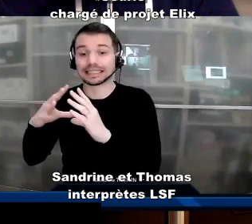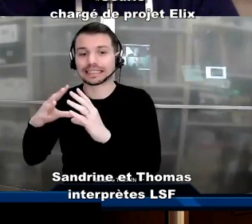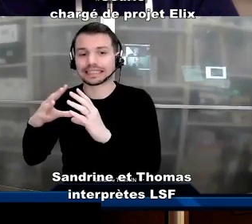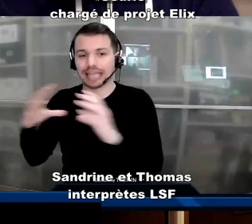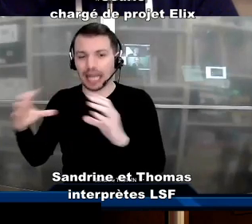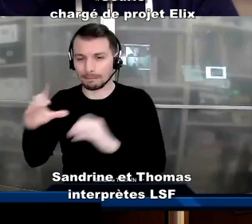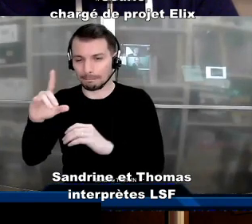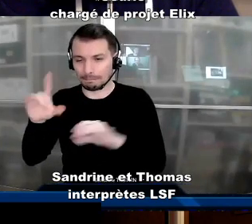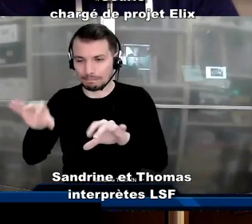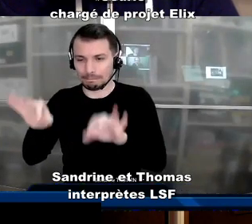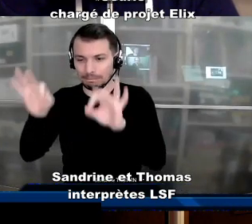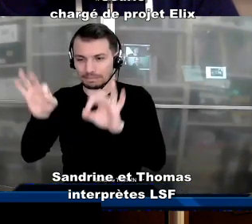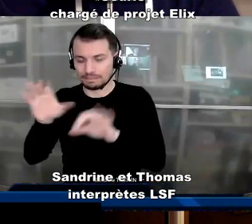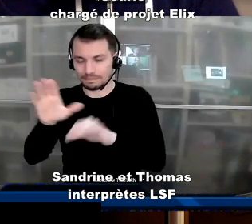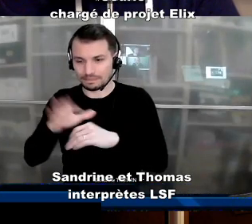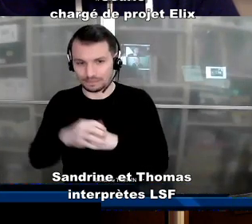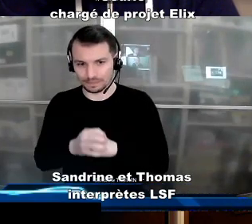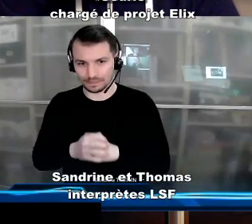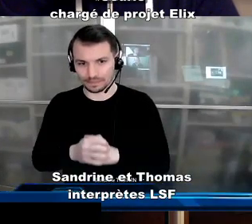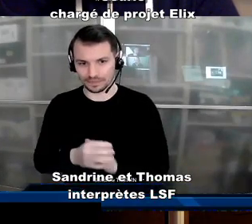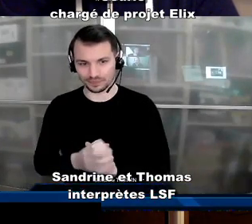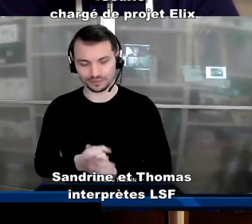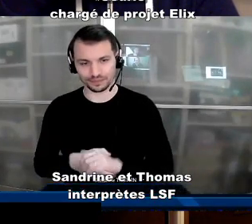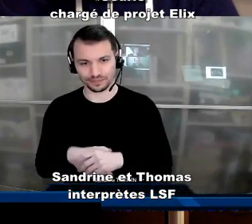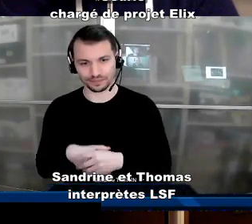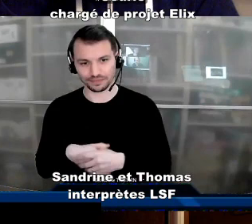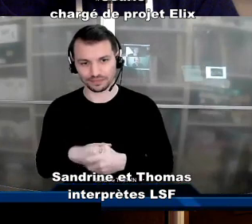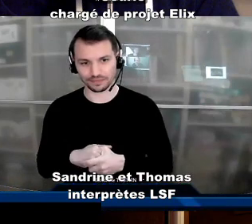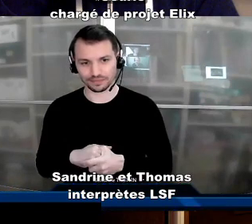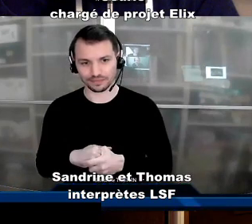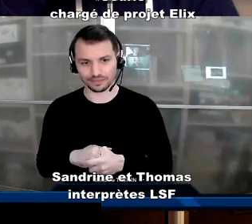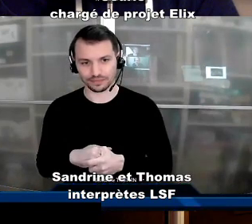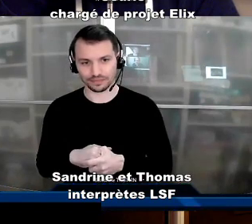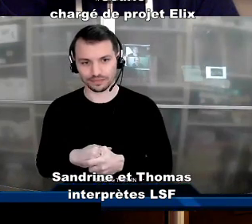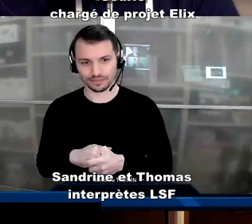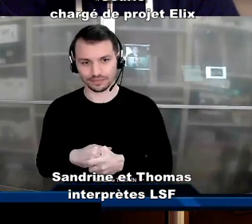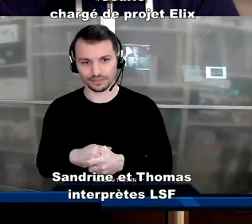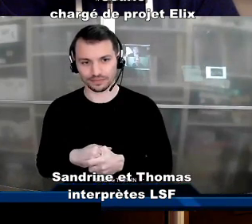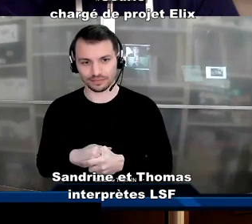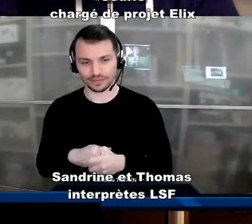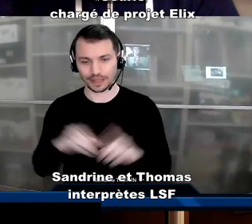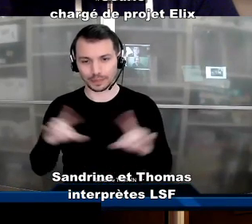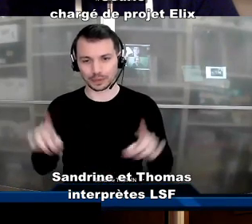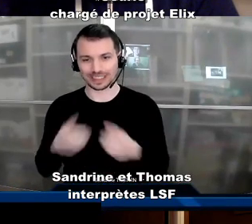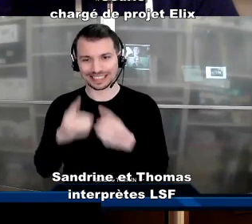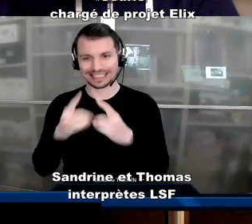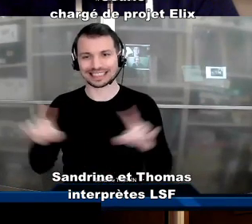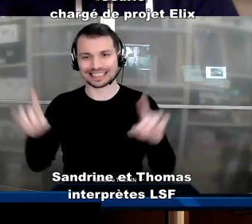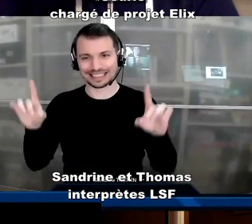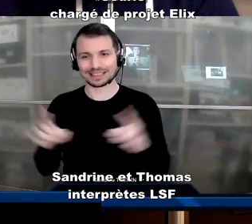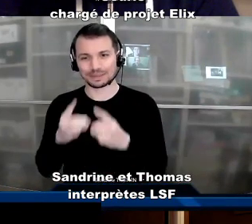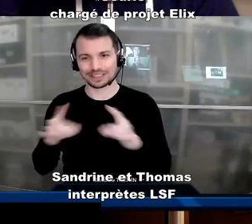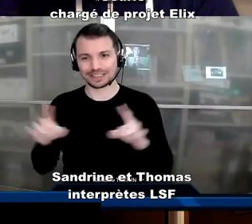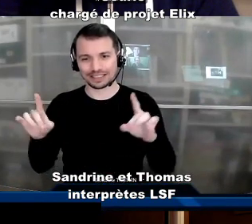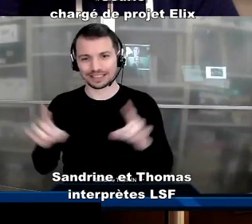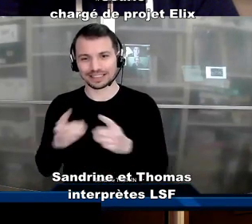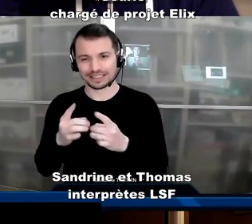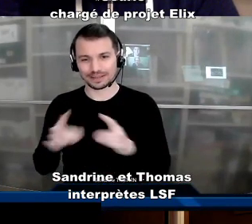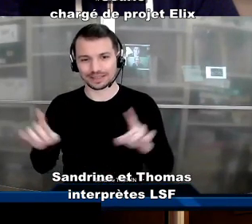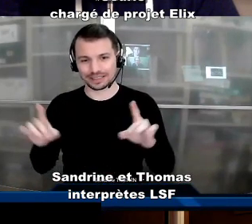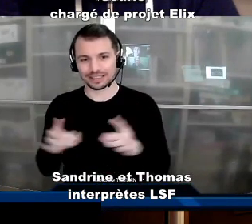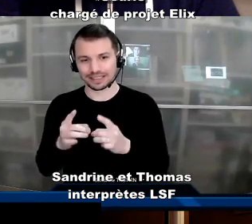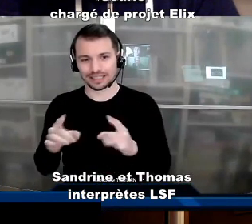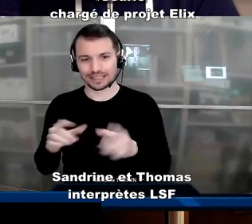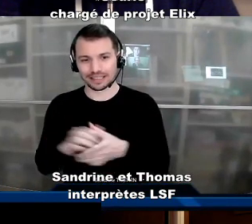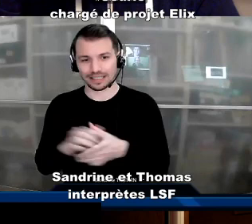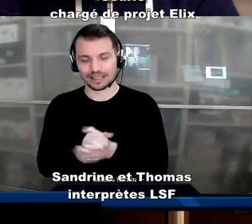instants. Hop. Non, ça c'est la musique. Aïe aïe, j'ai du mal. Il va falloir que